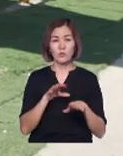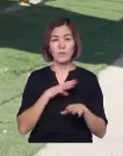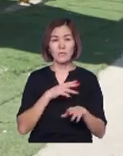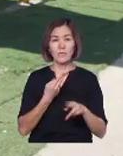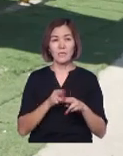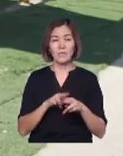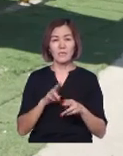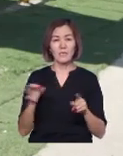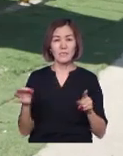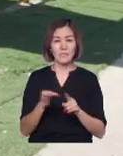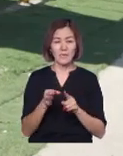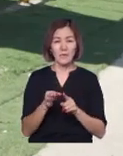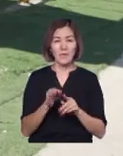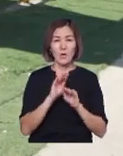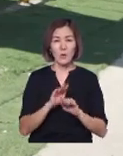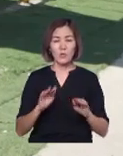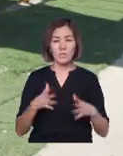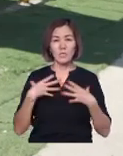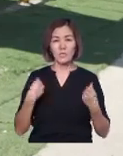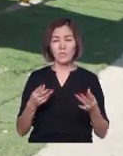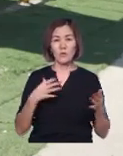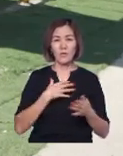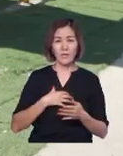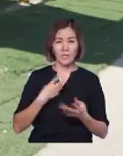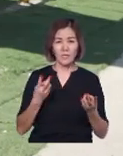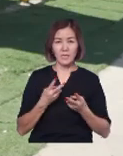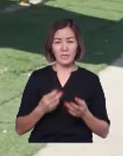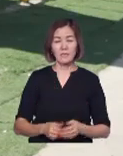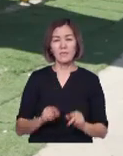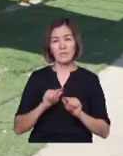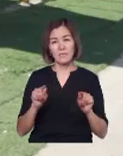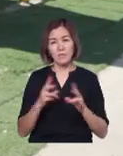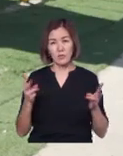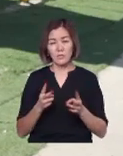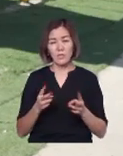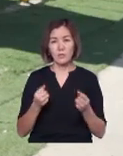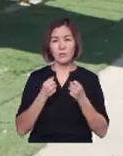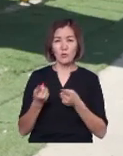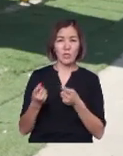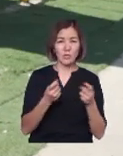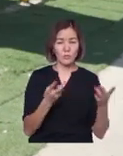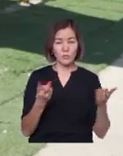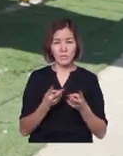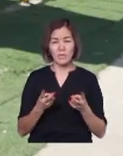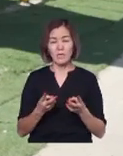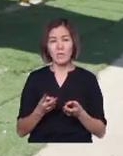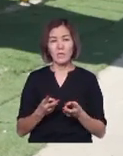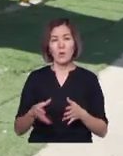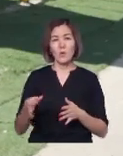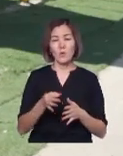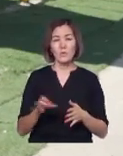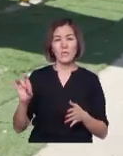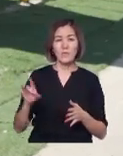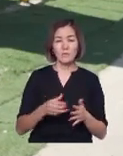Ең бірінші мақсатымыз оқушылардың дені саулығы насихаттау. Көптеген спортшыларымыз аудандық облыстық жарыстарға